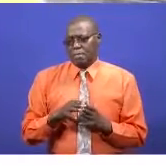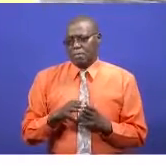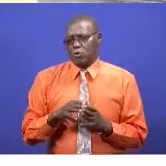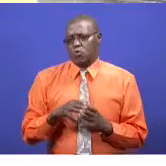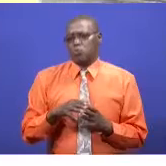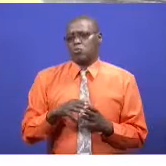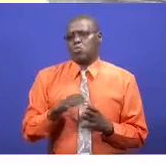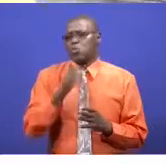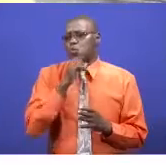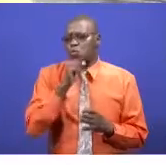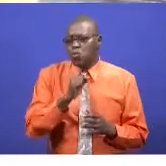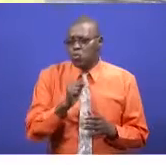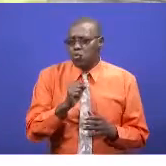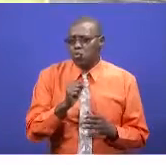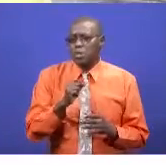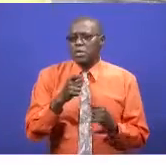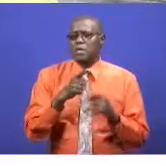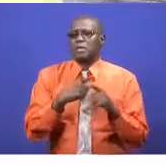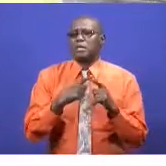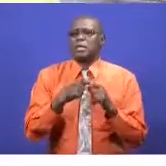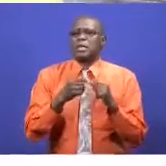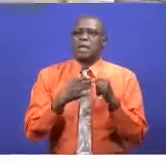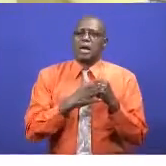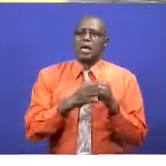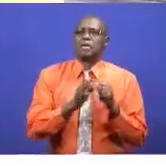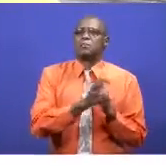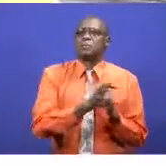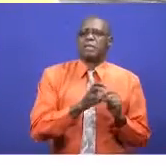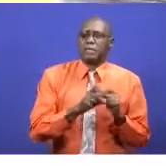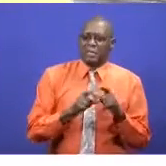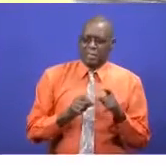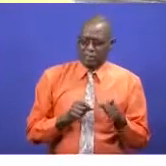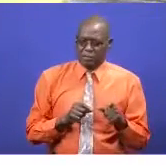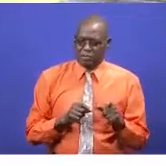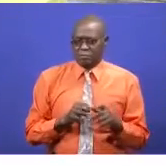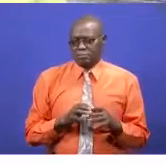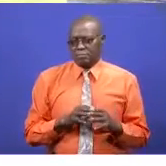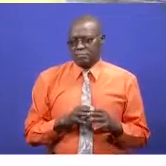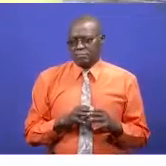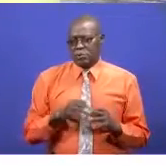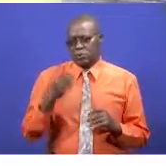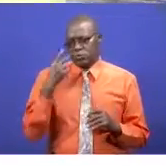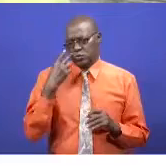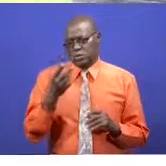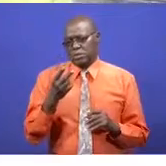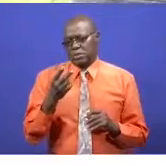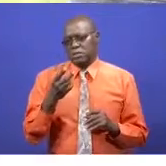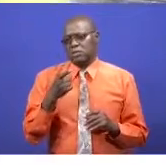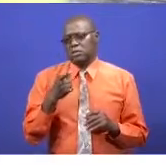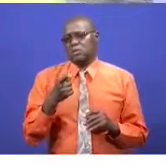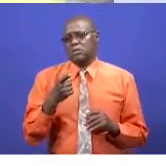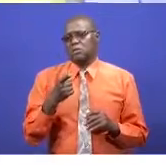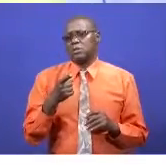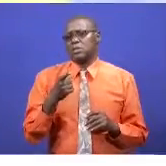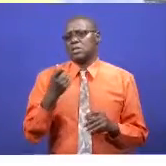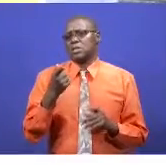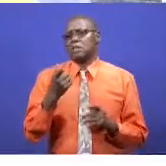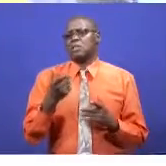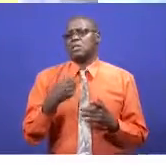mimba. Lakini sasa kwa sababu ya hii maneno imetokea, tunaona hiyo mwalibu